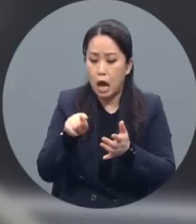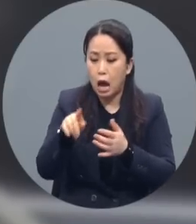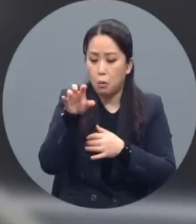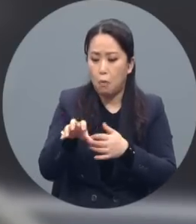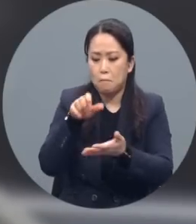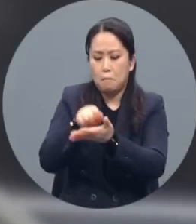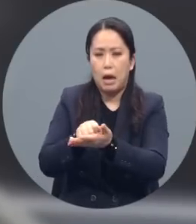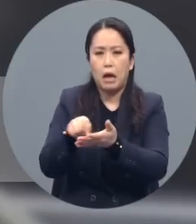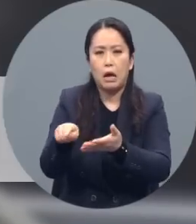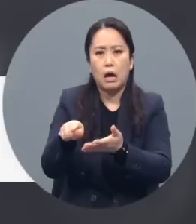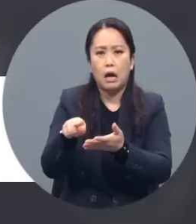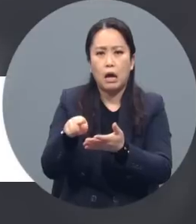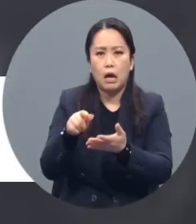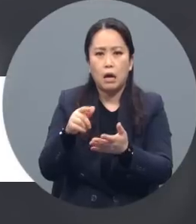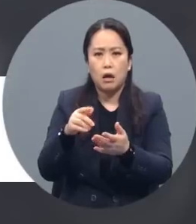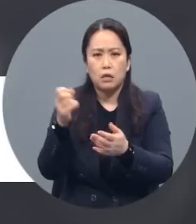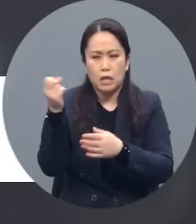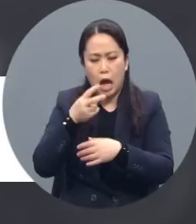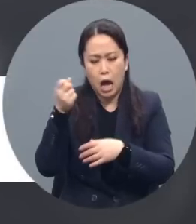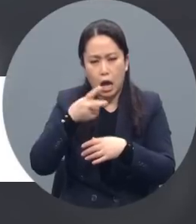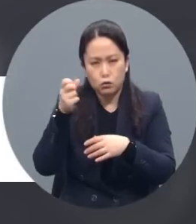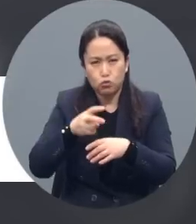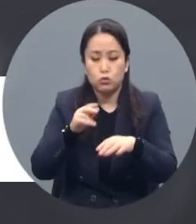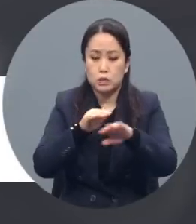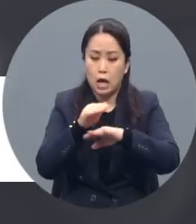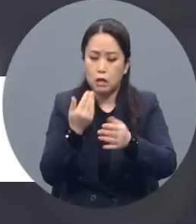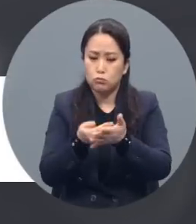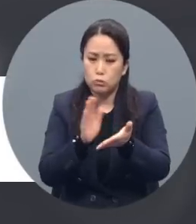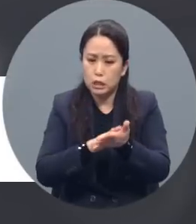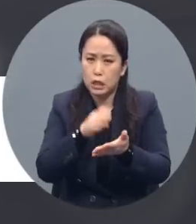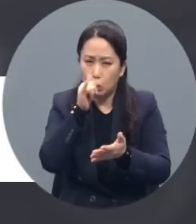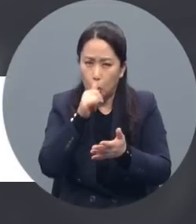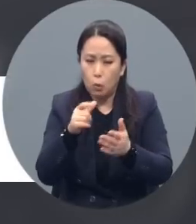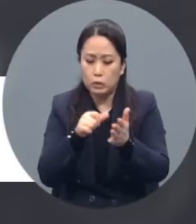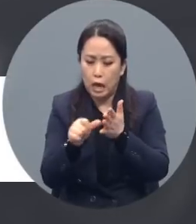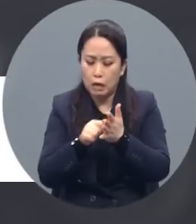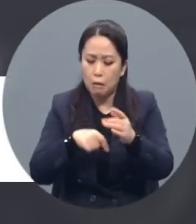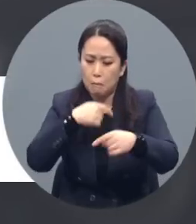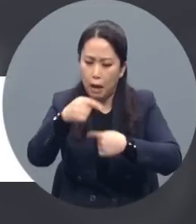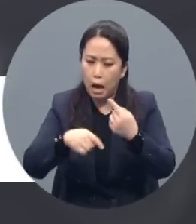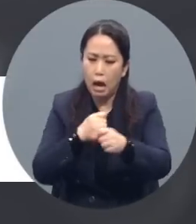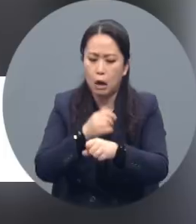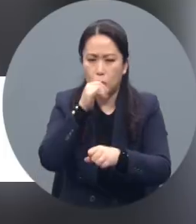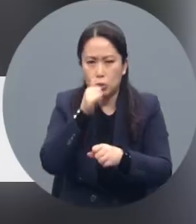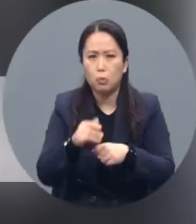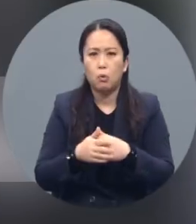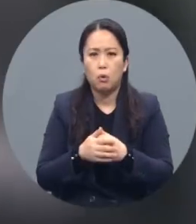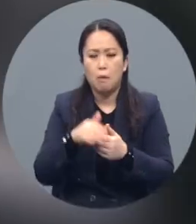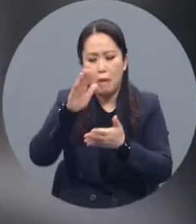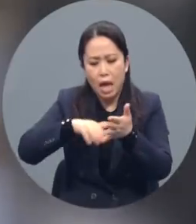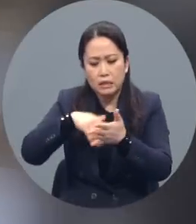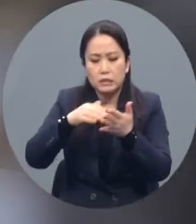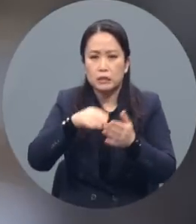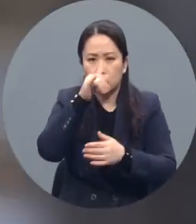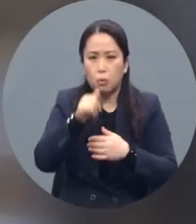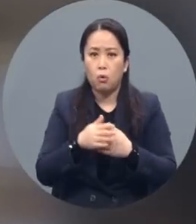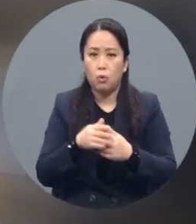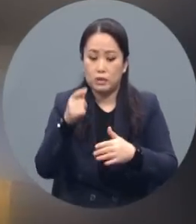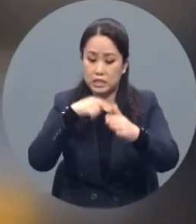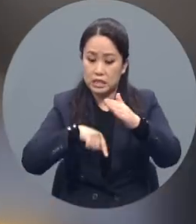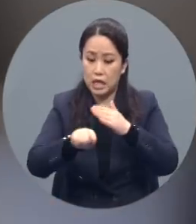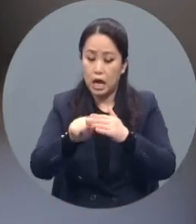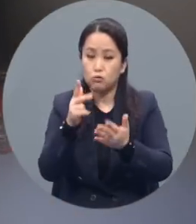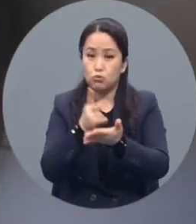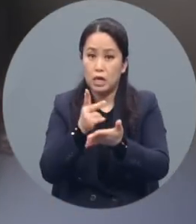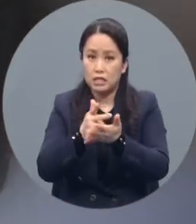대고 수시로 그 안에서 차 튜닝 작업도 한 거예요. 이제 타이어도 갈고 그 안에서 페인트 칠도 하고. 이곳 지하주차장에는 이들이